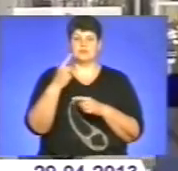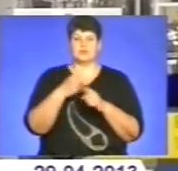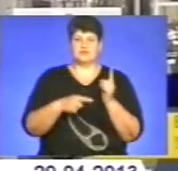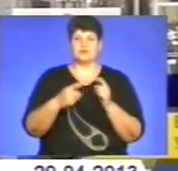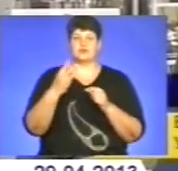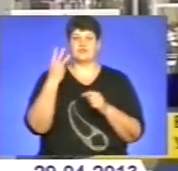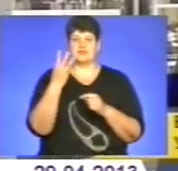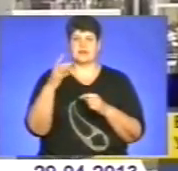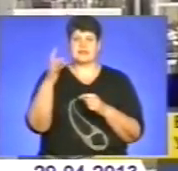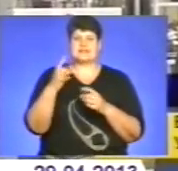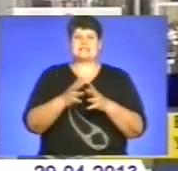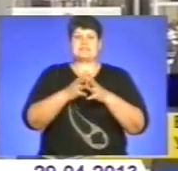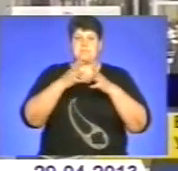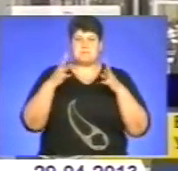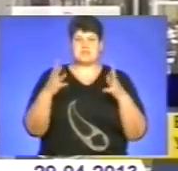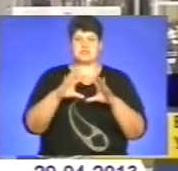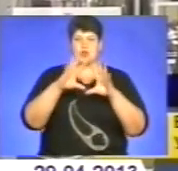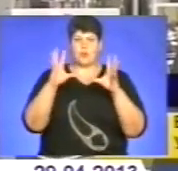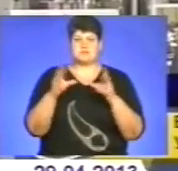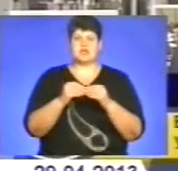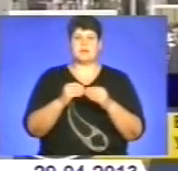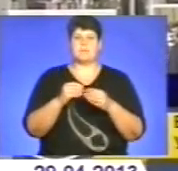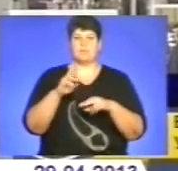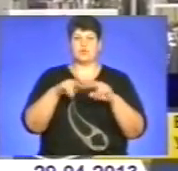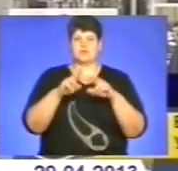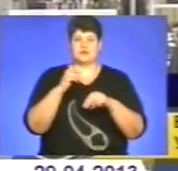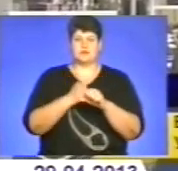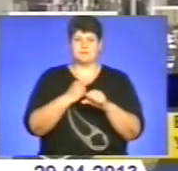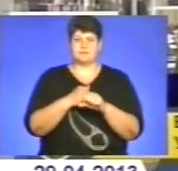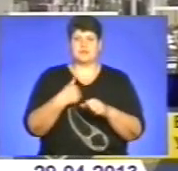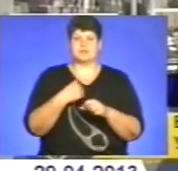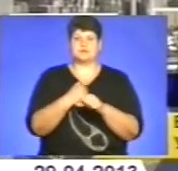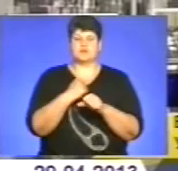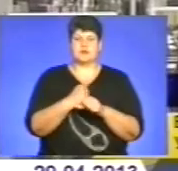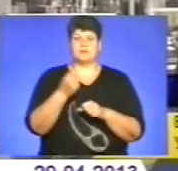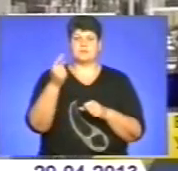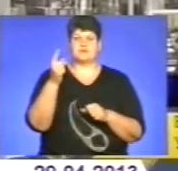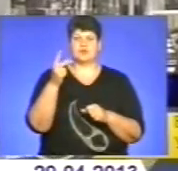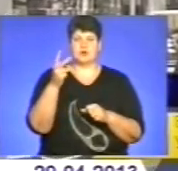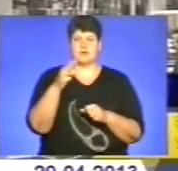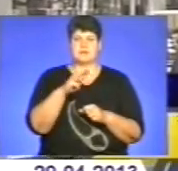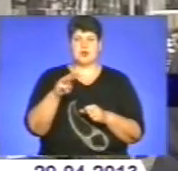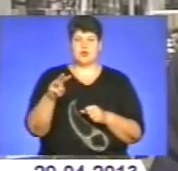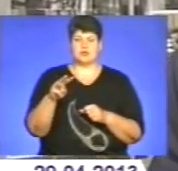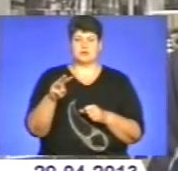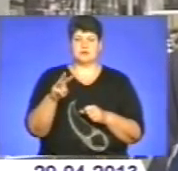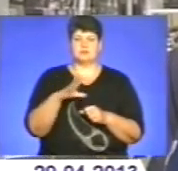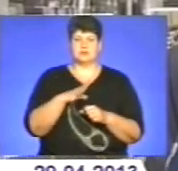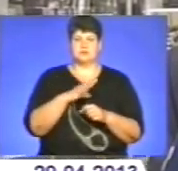обсяги будівельних робіт. У нас працювало до 1,5 мільйона працюючих було в галузі. Сьогодні